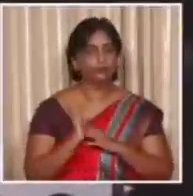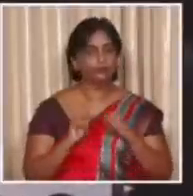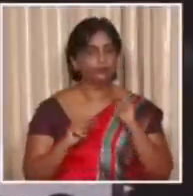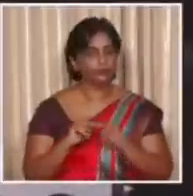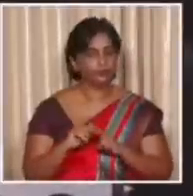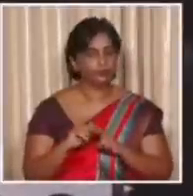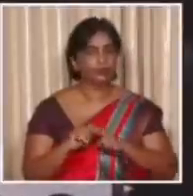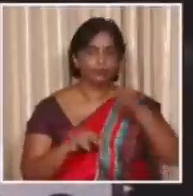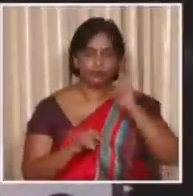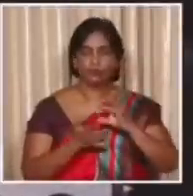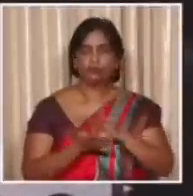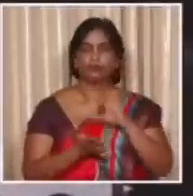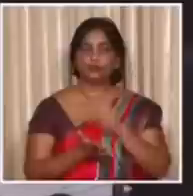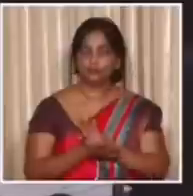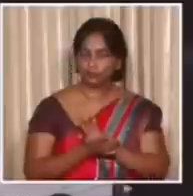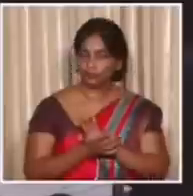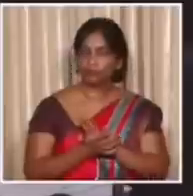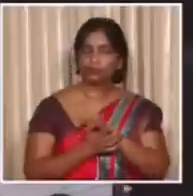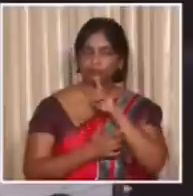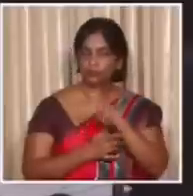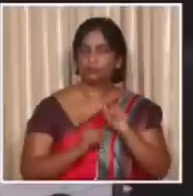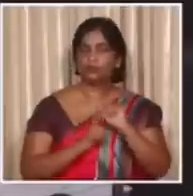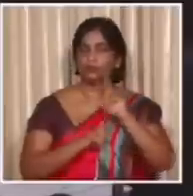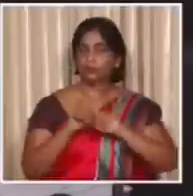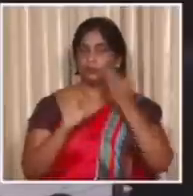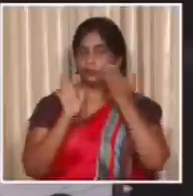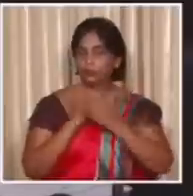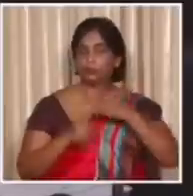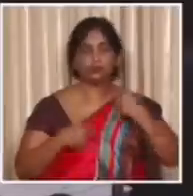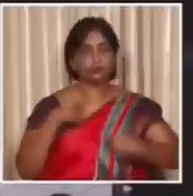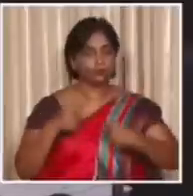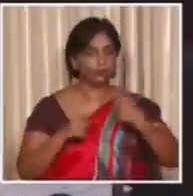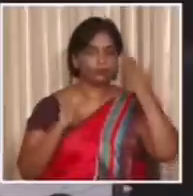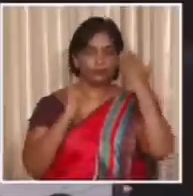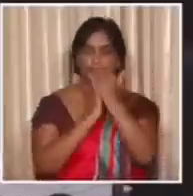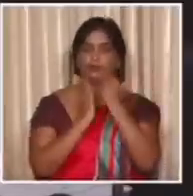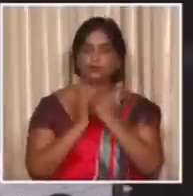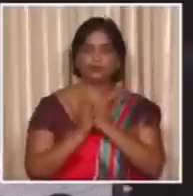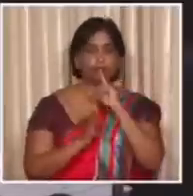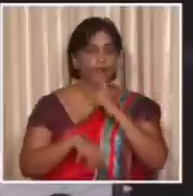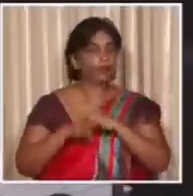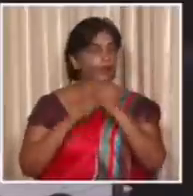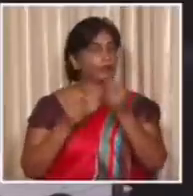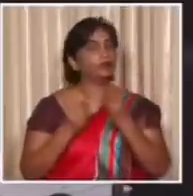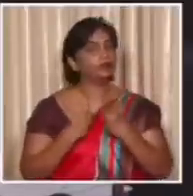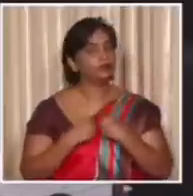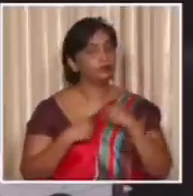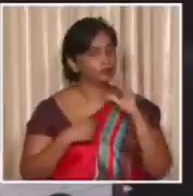ලද එකඟතාවයන් පිළිබඳව මේ පාර්ලිමේන්තුව ඉදිරිපත් කරන විවාදයේ පිළිබඳ යම් කරුණු කීපයක් ඉදිරිපත් කරන්නට අවස්ථාව ලබා දීම